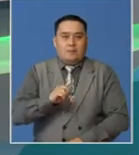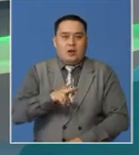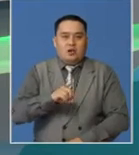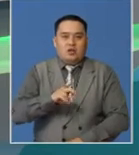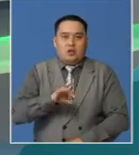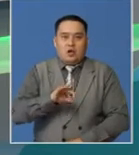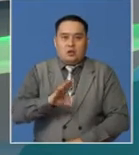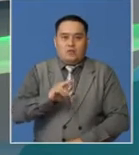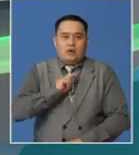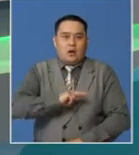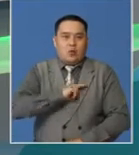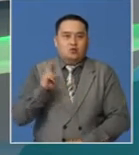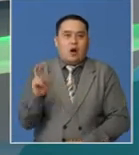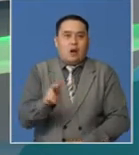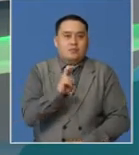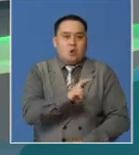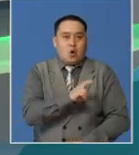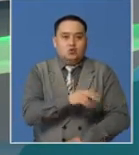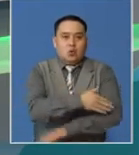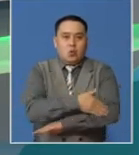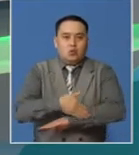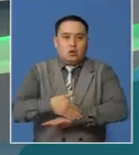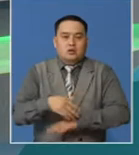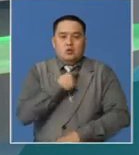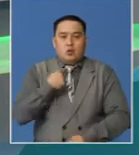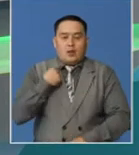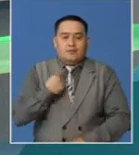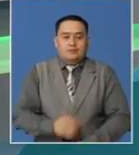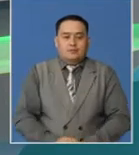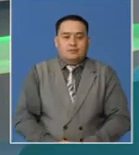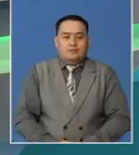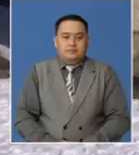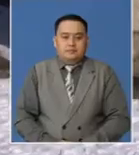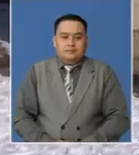Байжанов провели рабочий объезд по приграничным участкам областного центра.